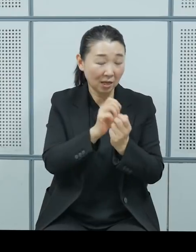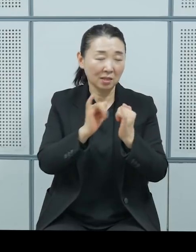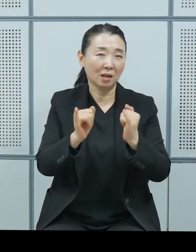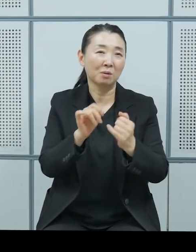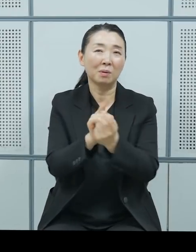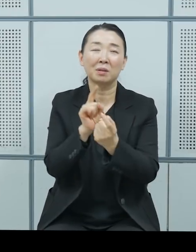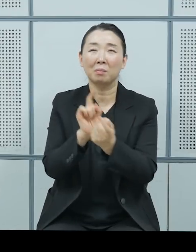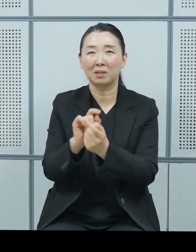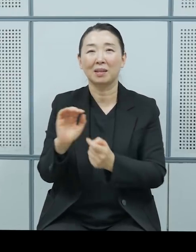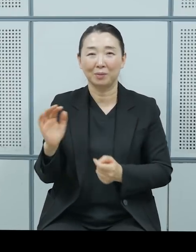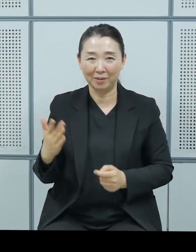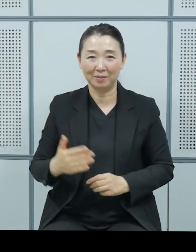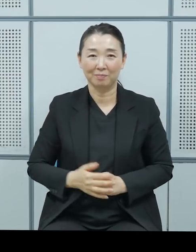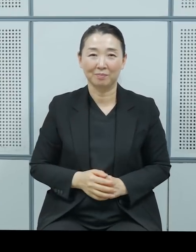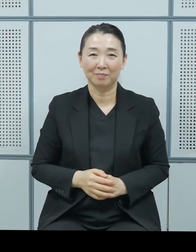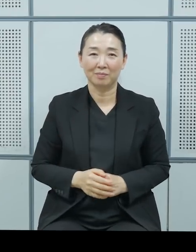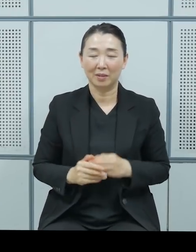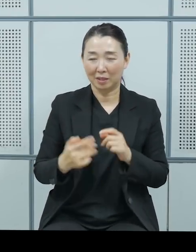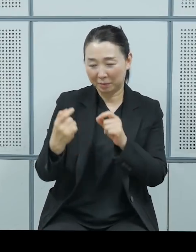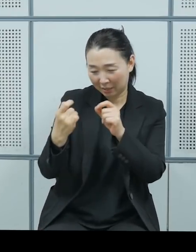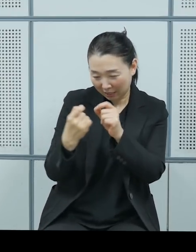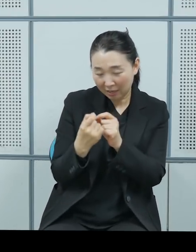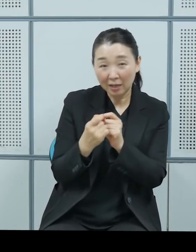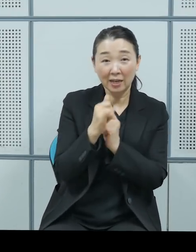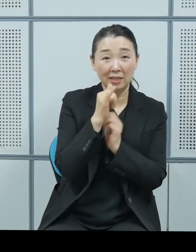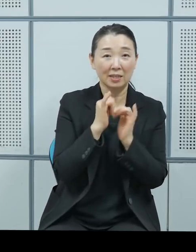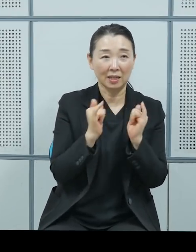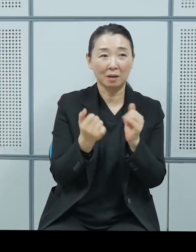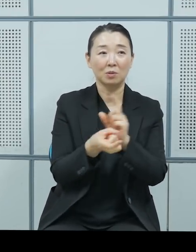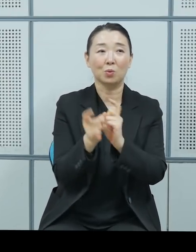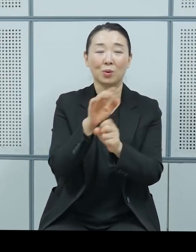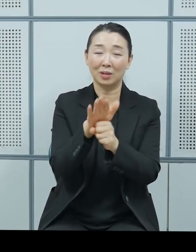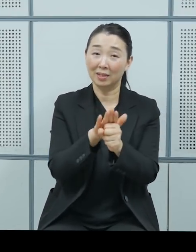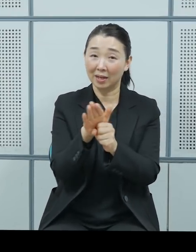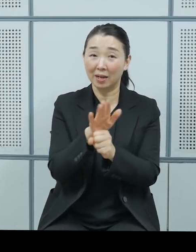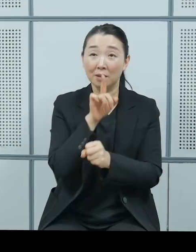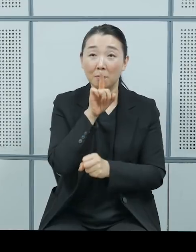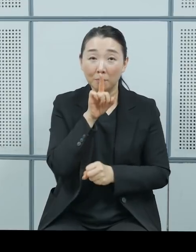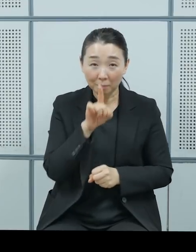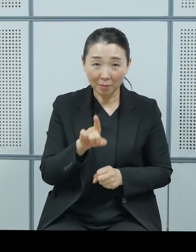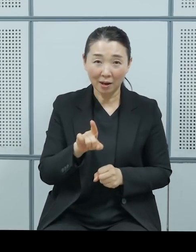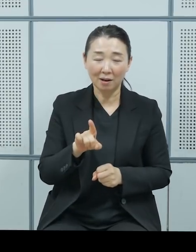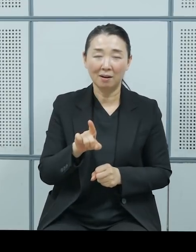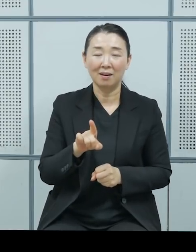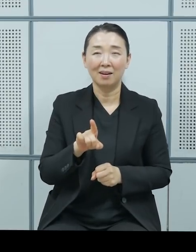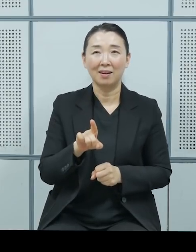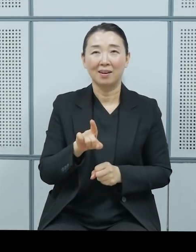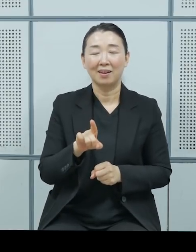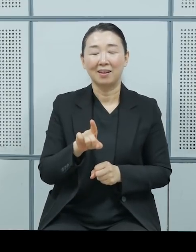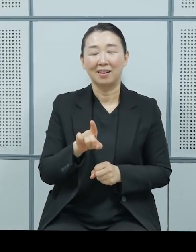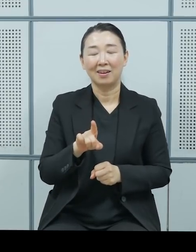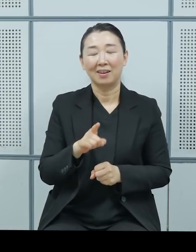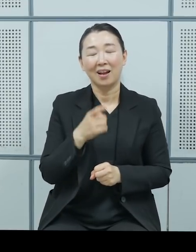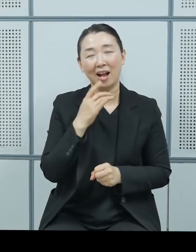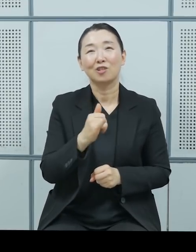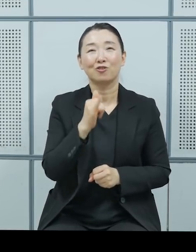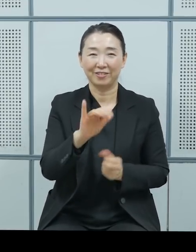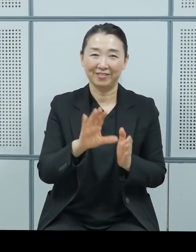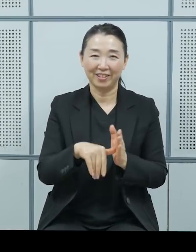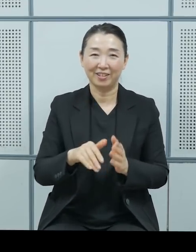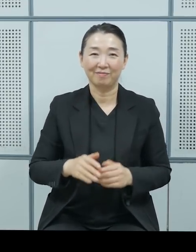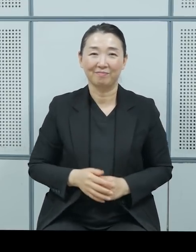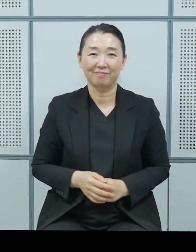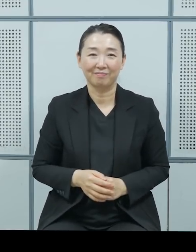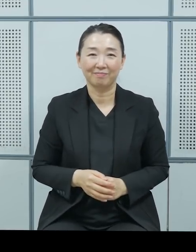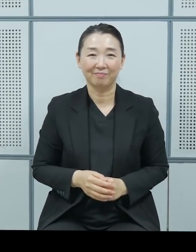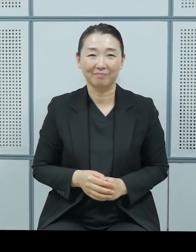만나게 해주시잖아요. 그래서 가까이 있는 사람, 서로 사랑하라는 말씀을 정말 해볼 수 있는 그런 시기인 것